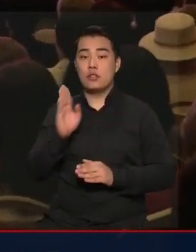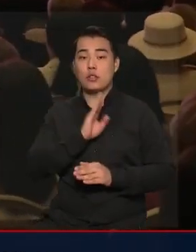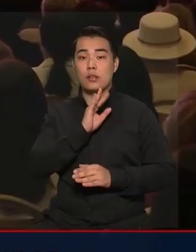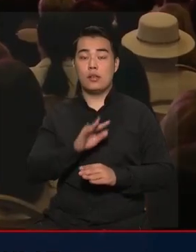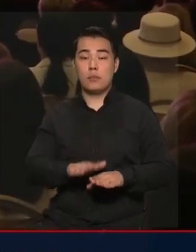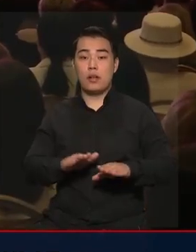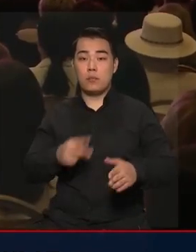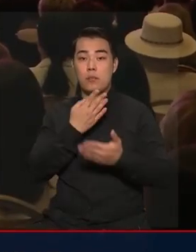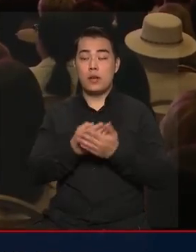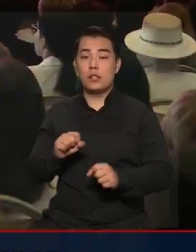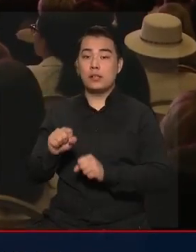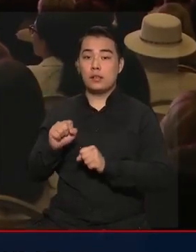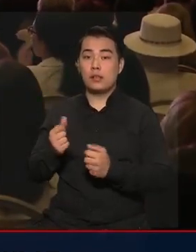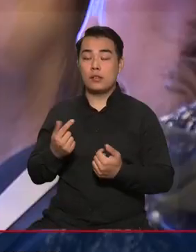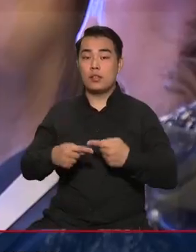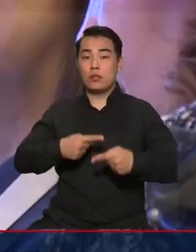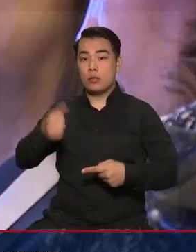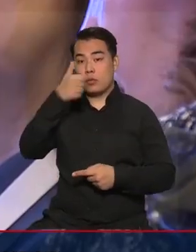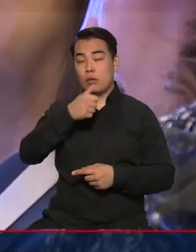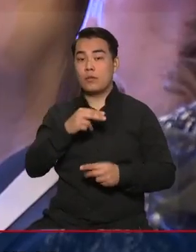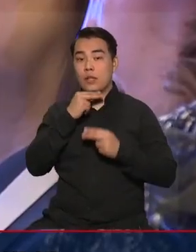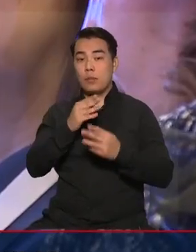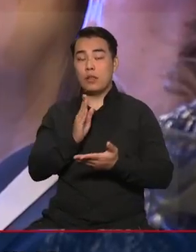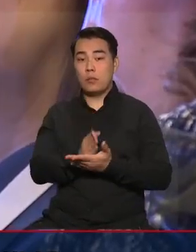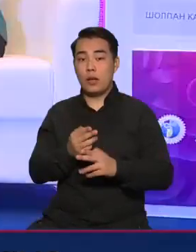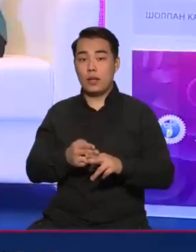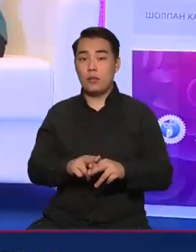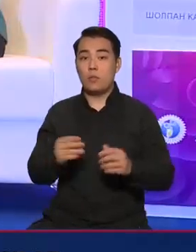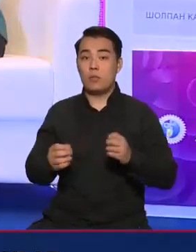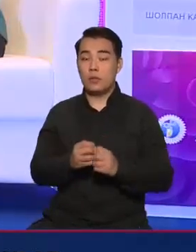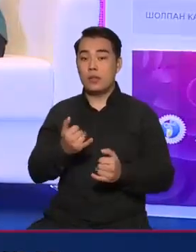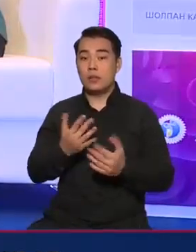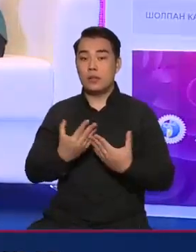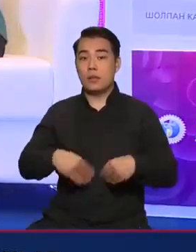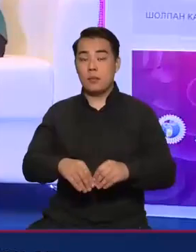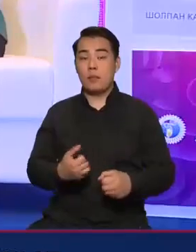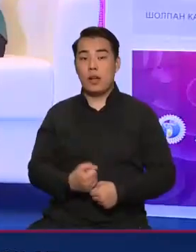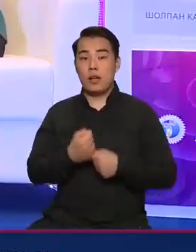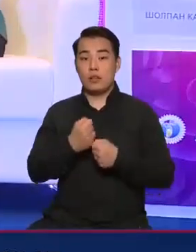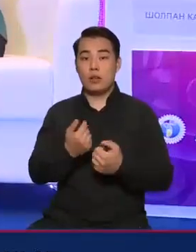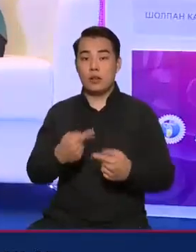балалардың құқықтарын қорғауға келер жылы да баса назар аударады. Ондаған отбасын қолдау орталығын ашып,